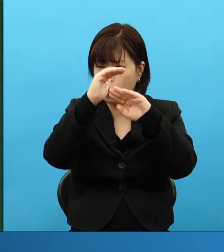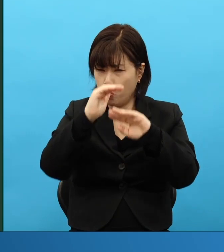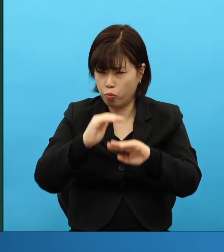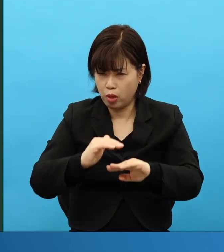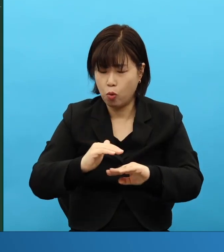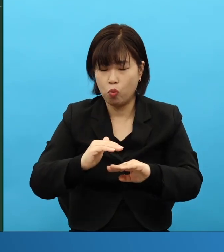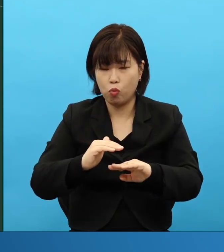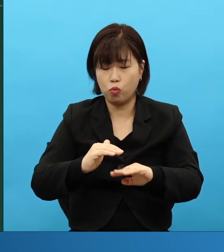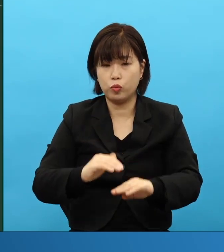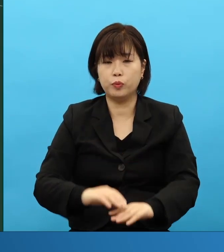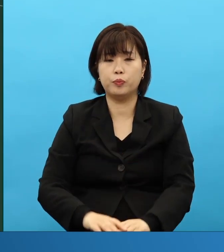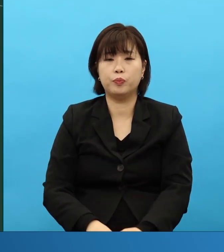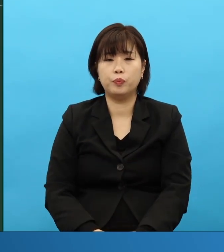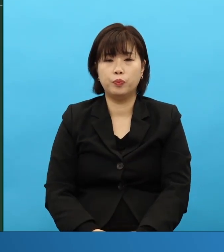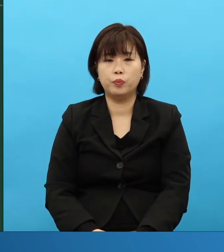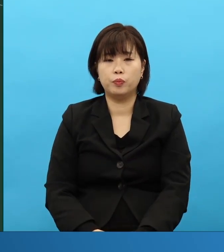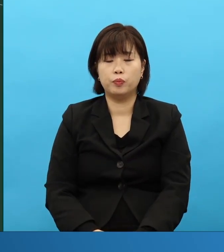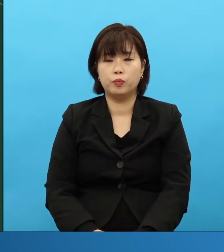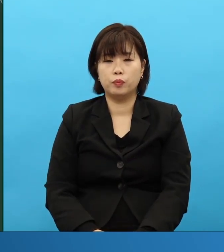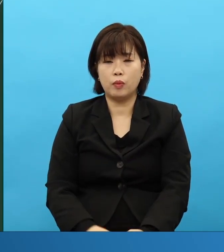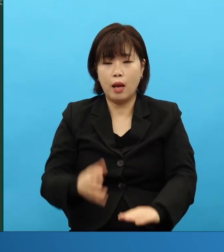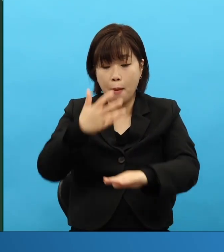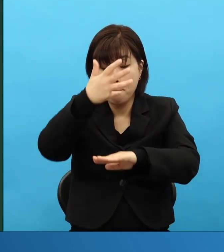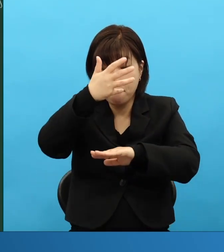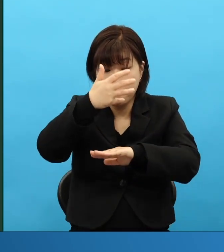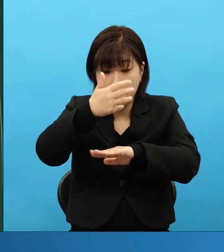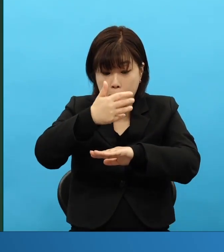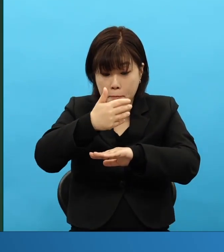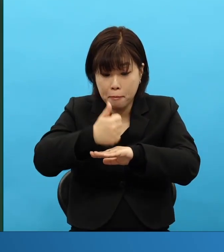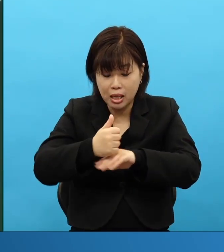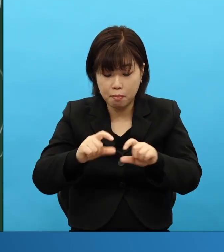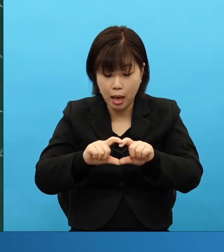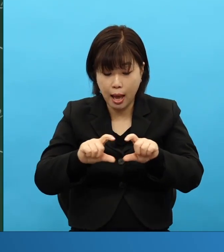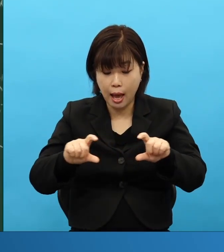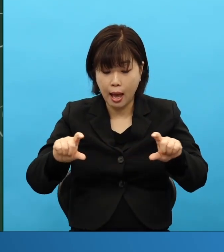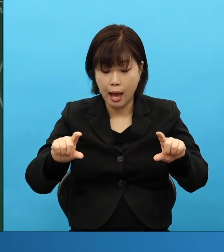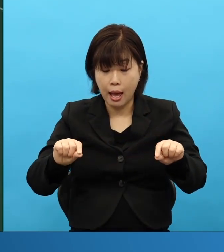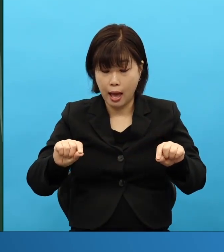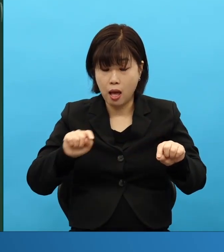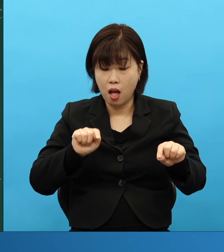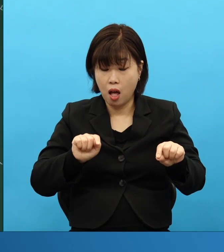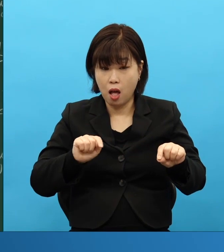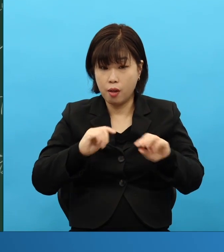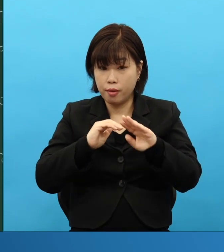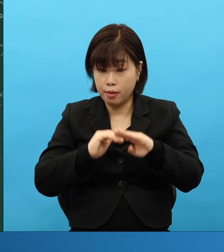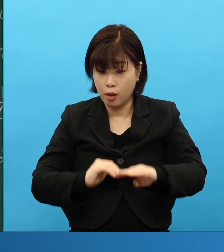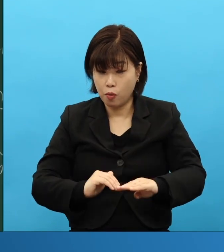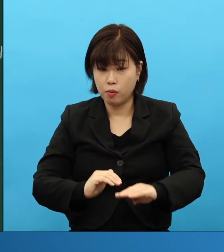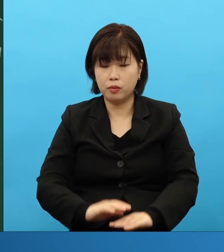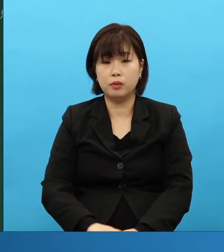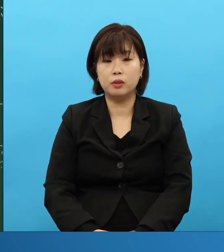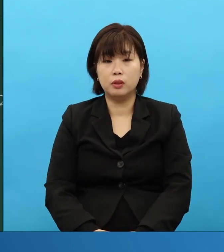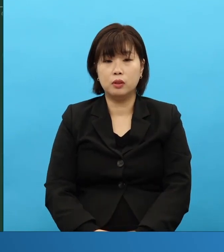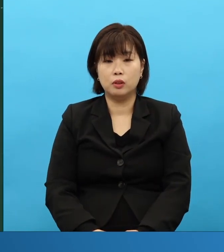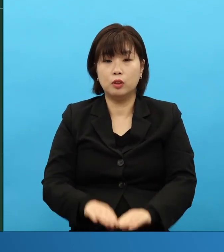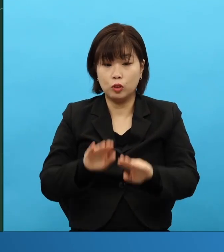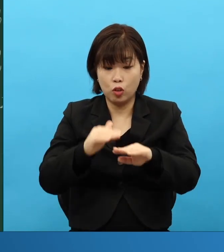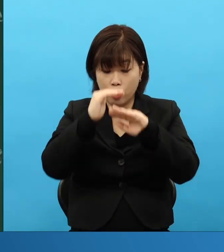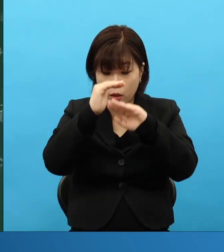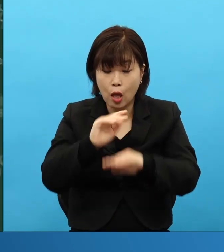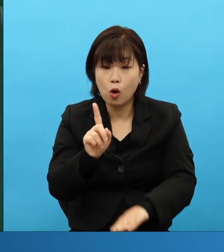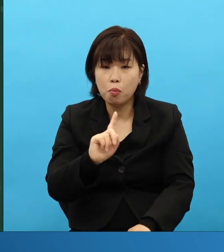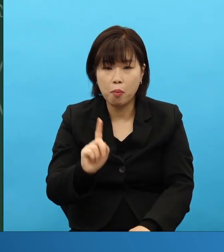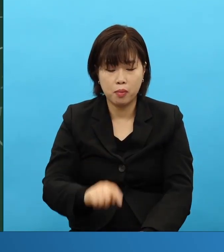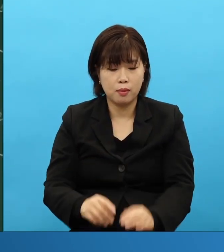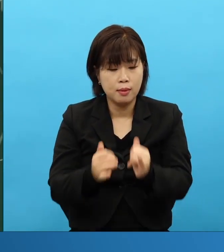이거는 마지막 장 마지막 절이에요. And this is the very last verse. 사람들은 각기 자기 소견대로 행했다.